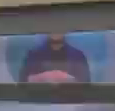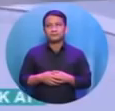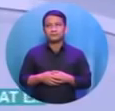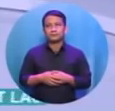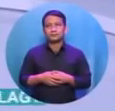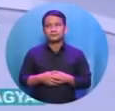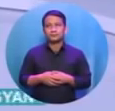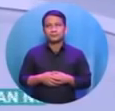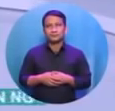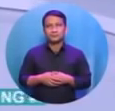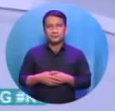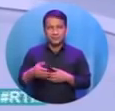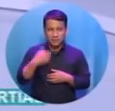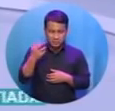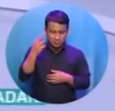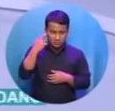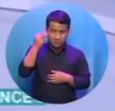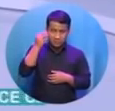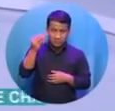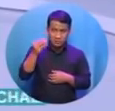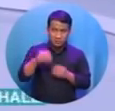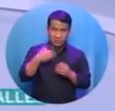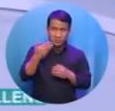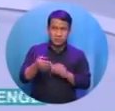Ayan. Ma'am Rosami,